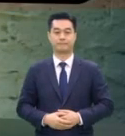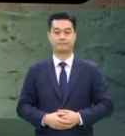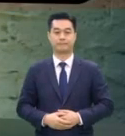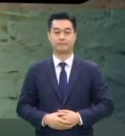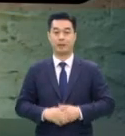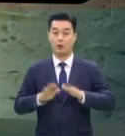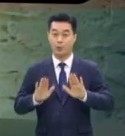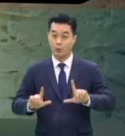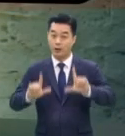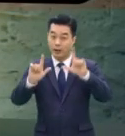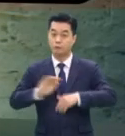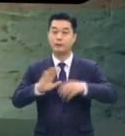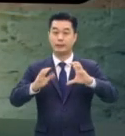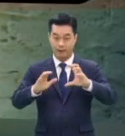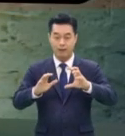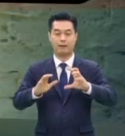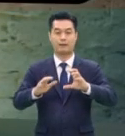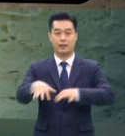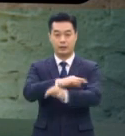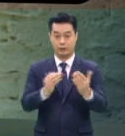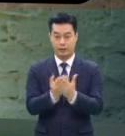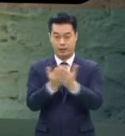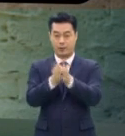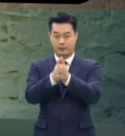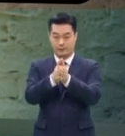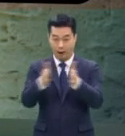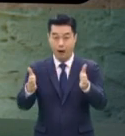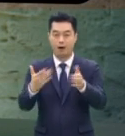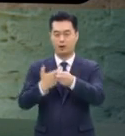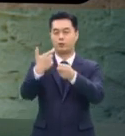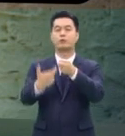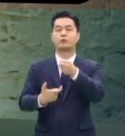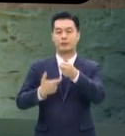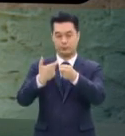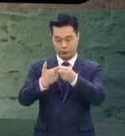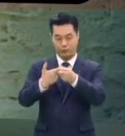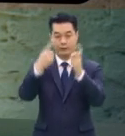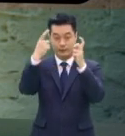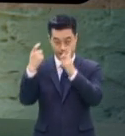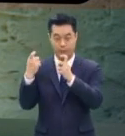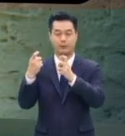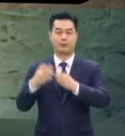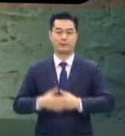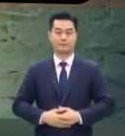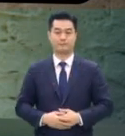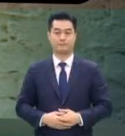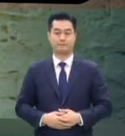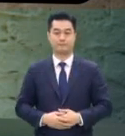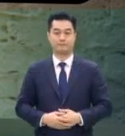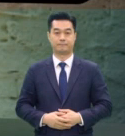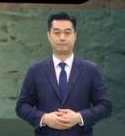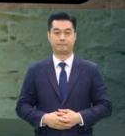올해는 우리나라가 본격적으로 경계에 개발을 시작한지 꼭 60주년이 되는 회입니다